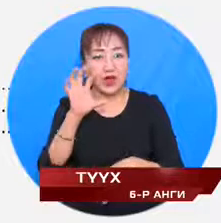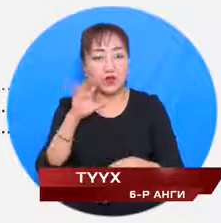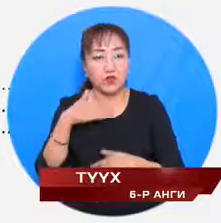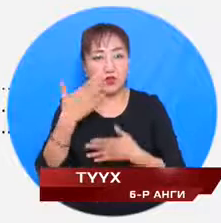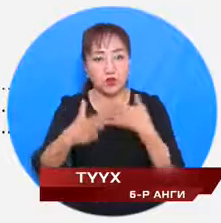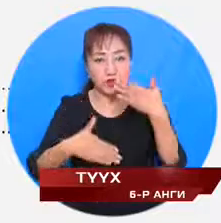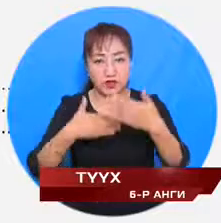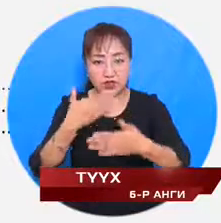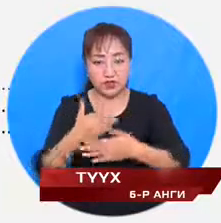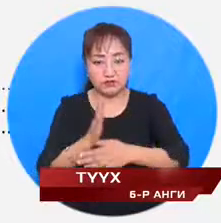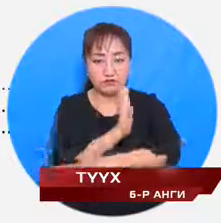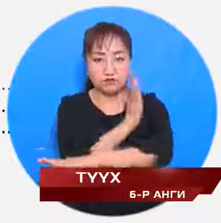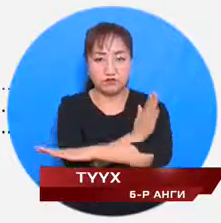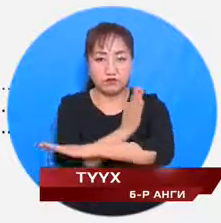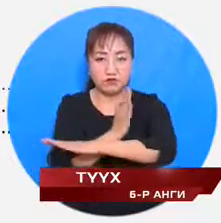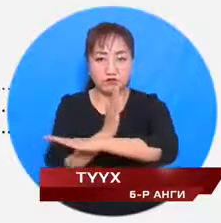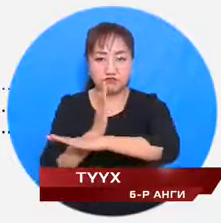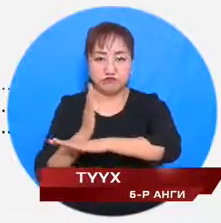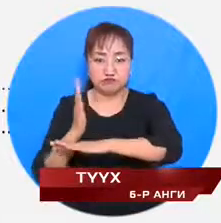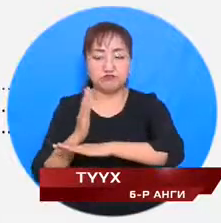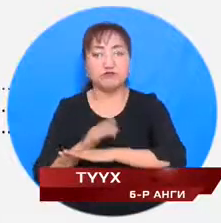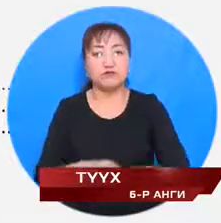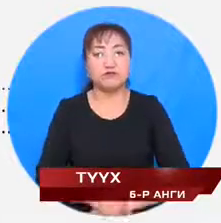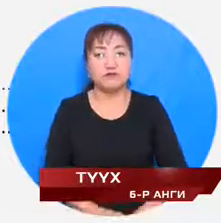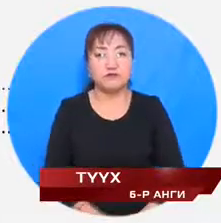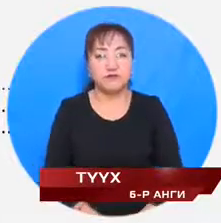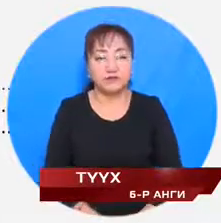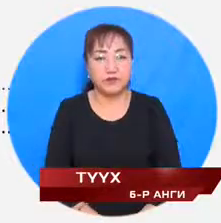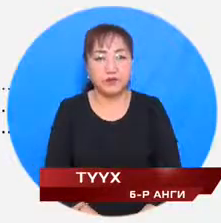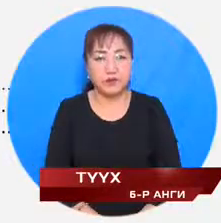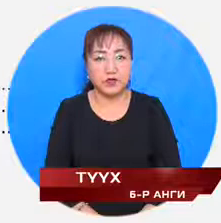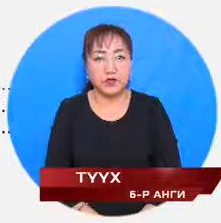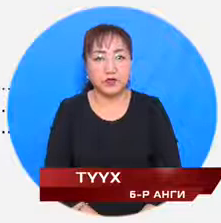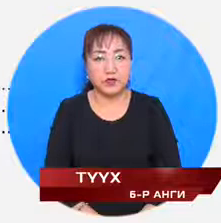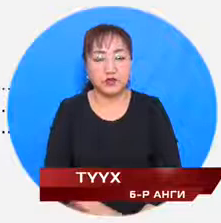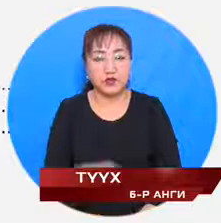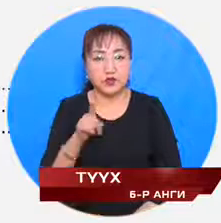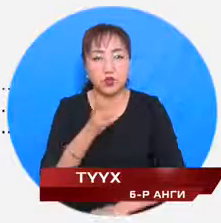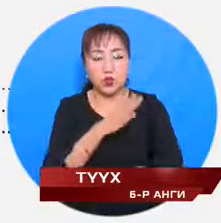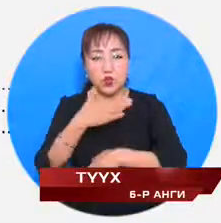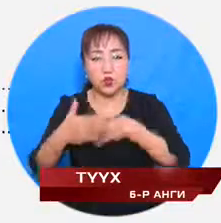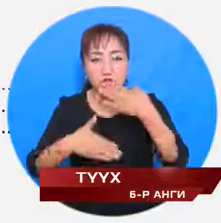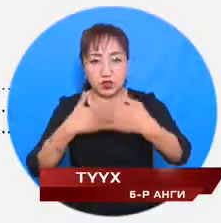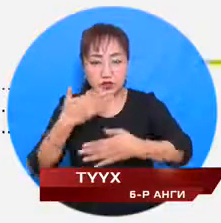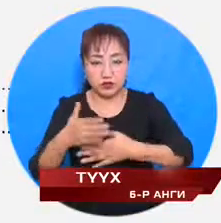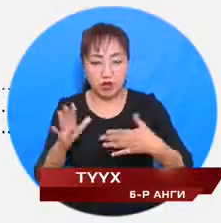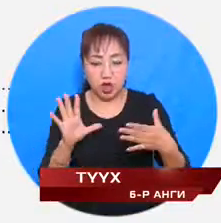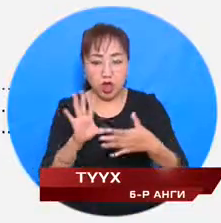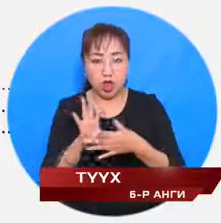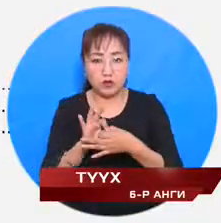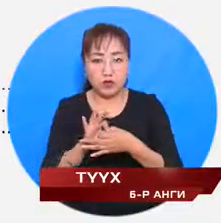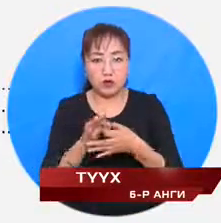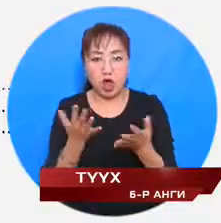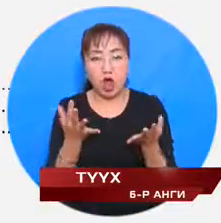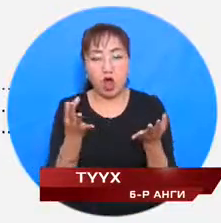явдал тэмдэглэх байгаа. За, тухайн үйл явдал бүрийн буюу хамааралтай онтоолын шугамыг бэлэн болгоорой.